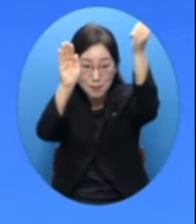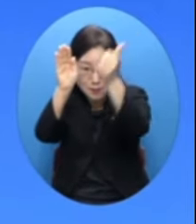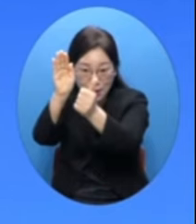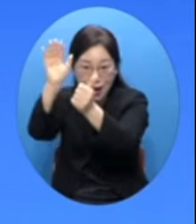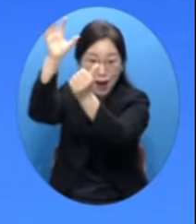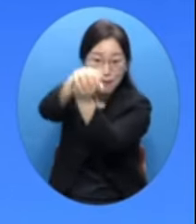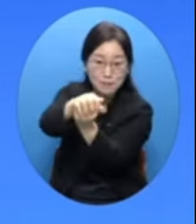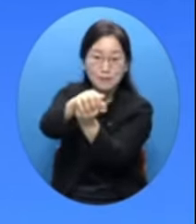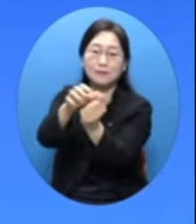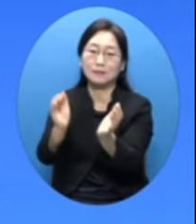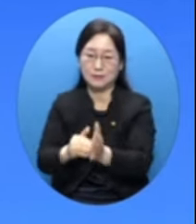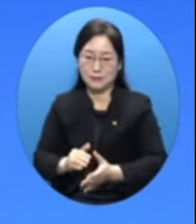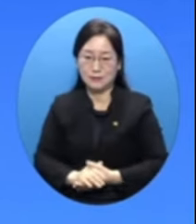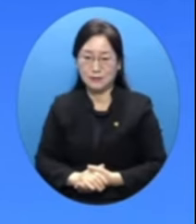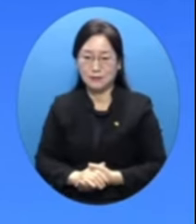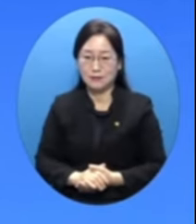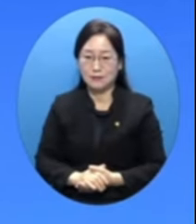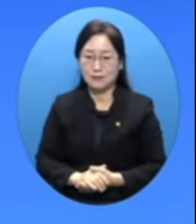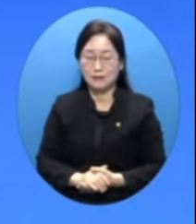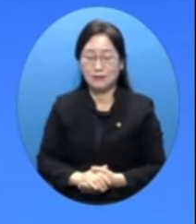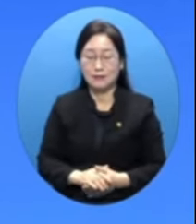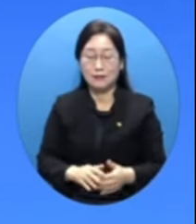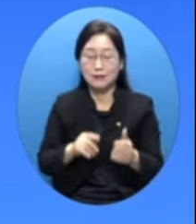삼켰습니다. 그는